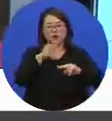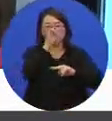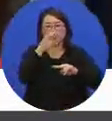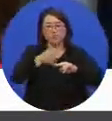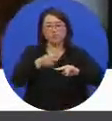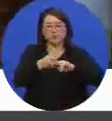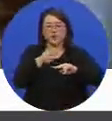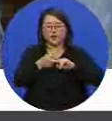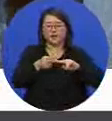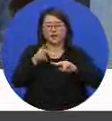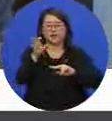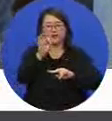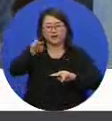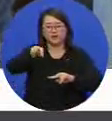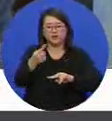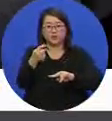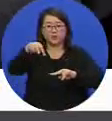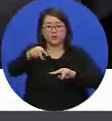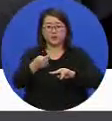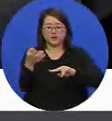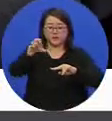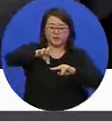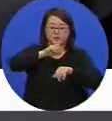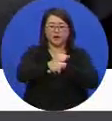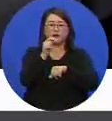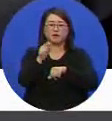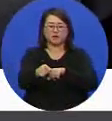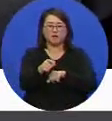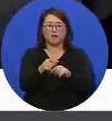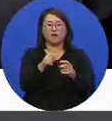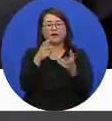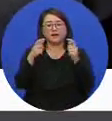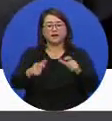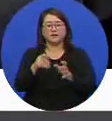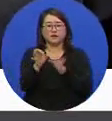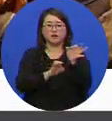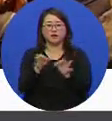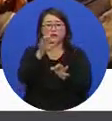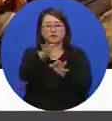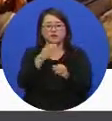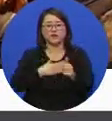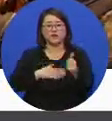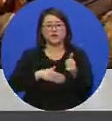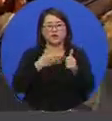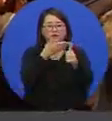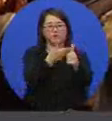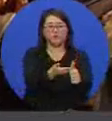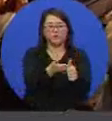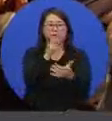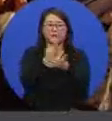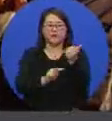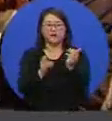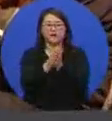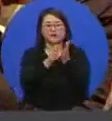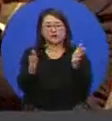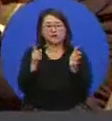수 있게 됐습니다. 된장 돈가스 소스는 지난 9월 열린 가정식 발효 소스 발굴 및